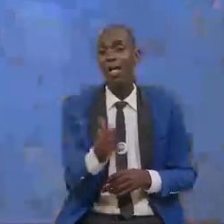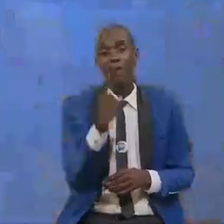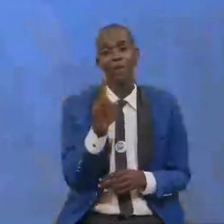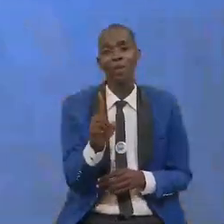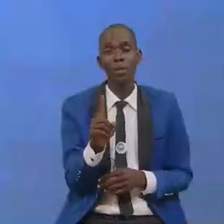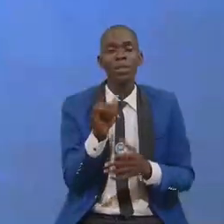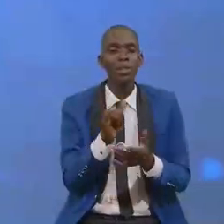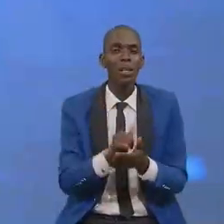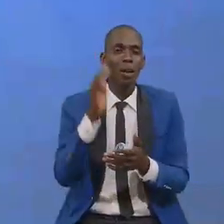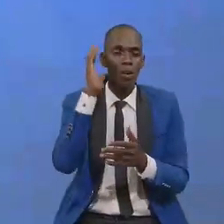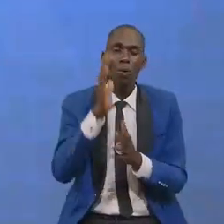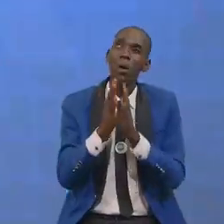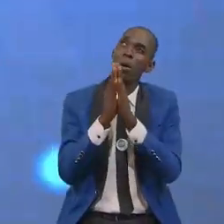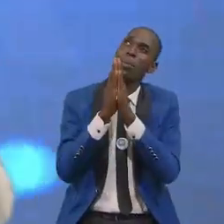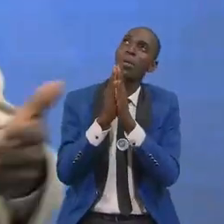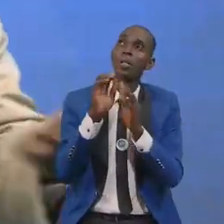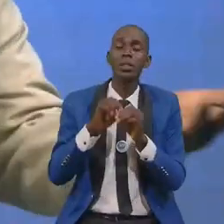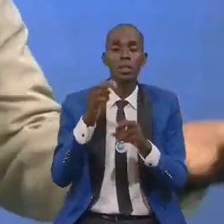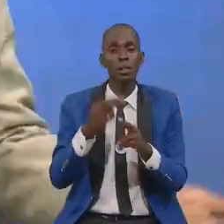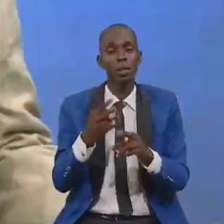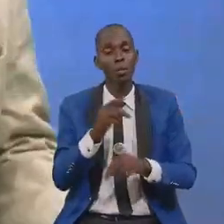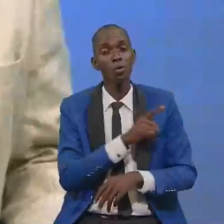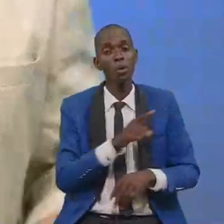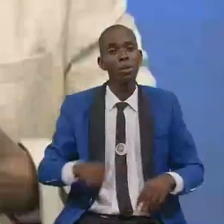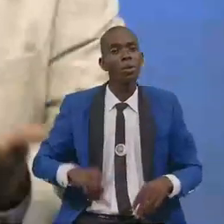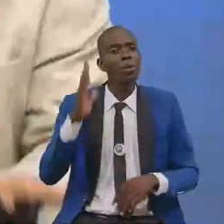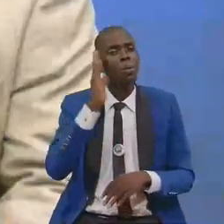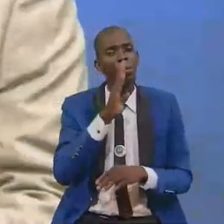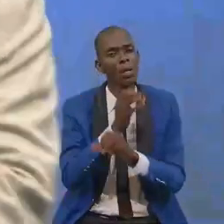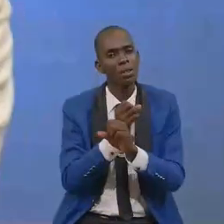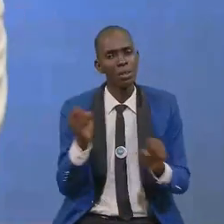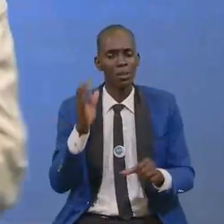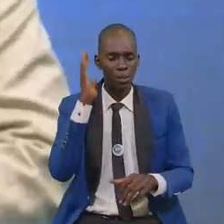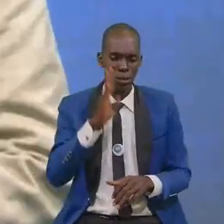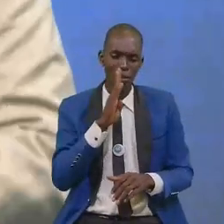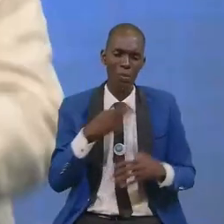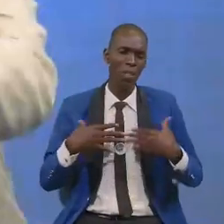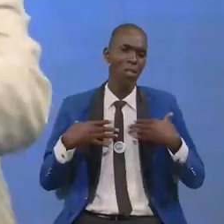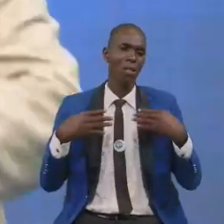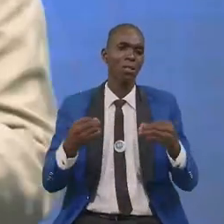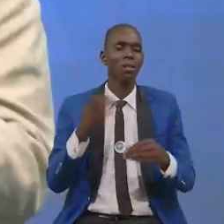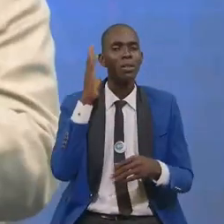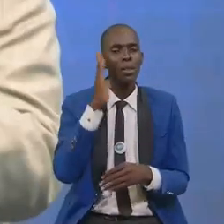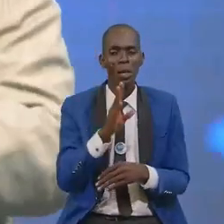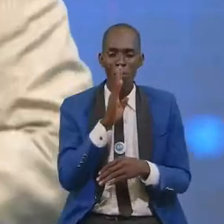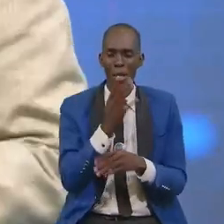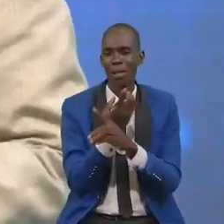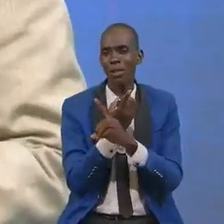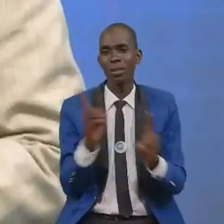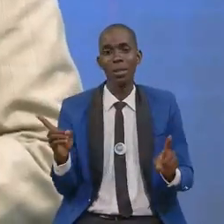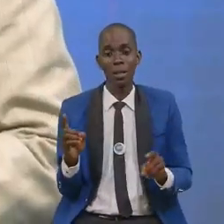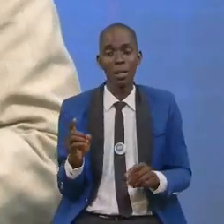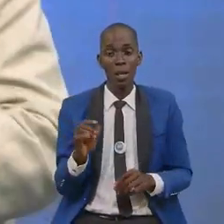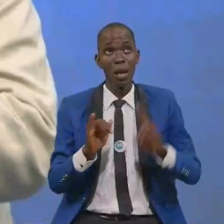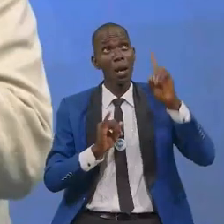invoquera le nom du Seigneur sera sauvé sera guéri sera délivrée et